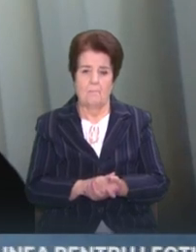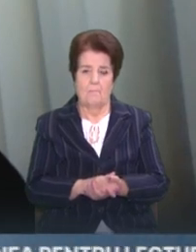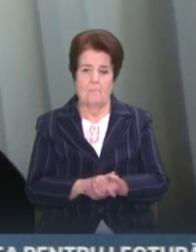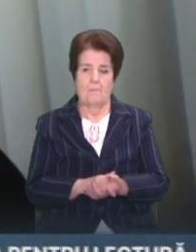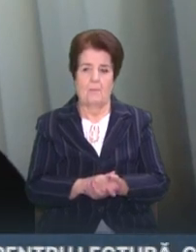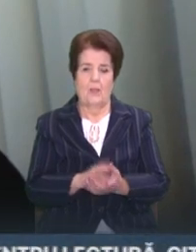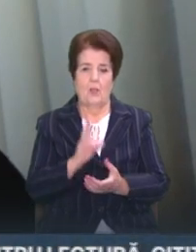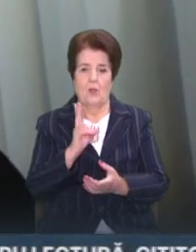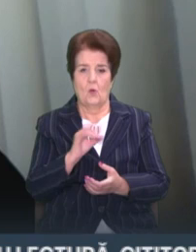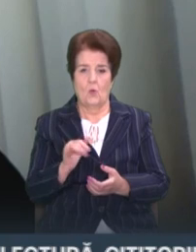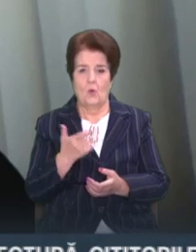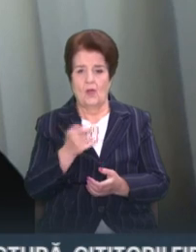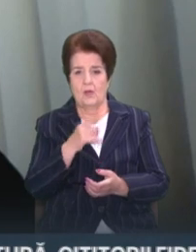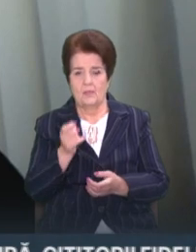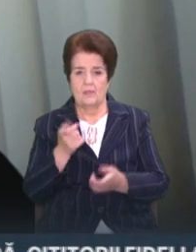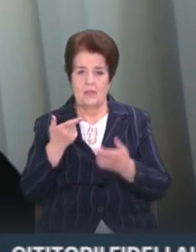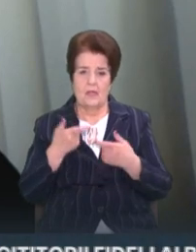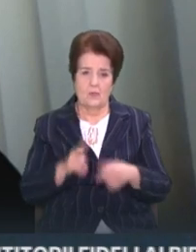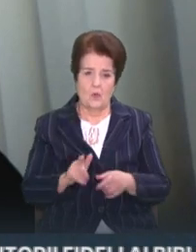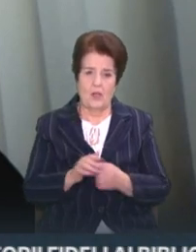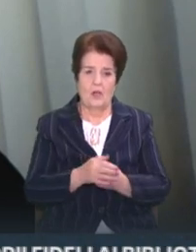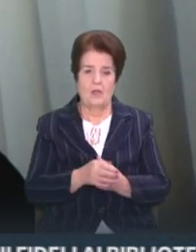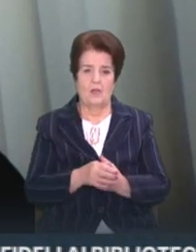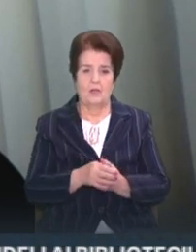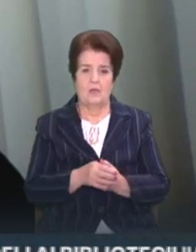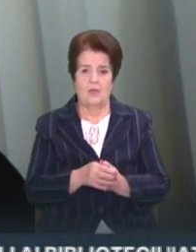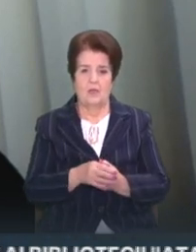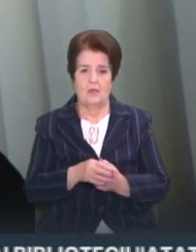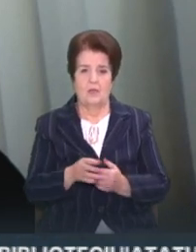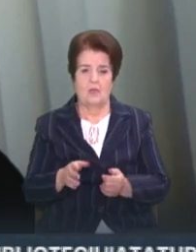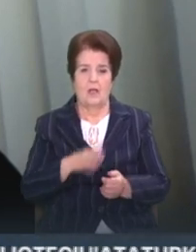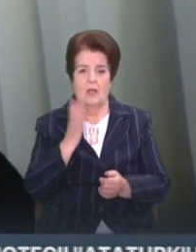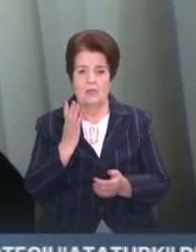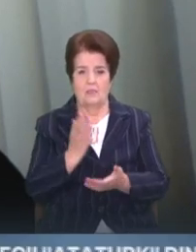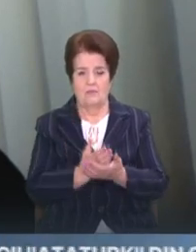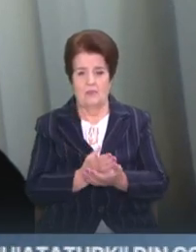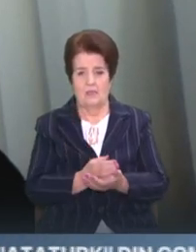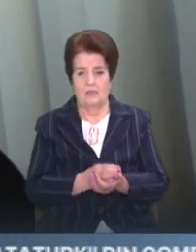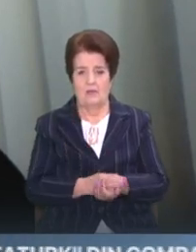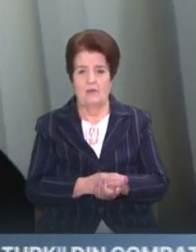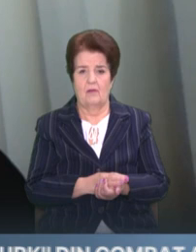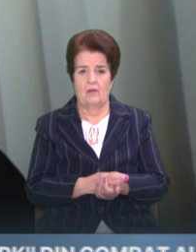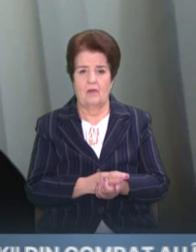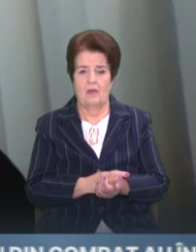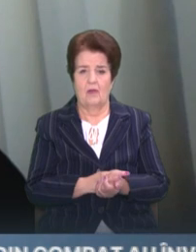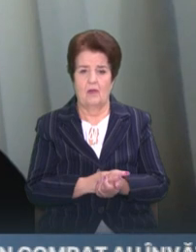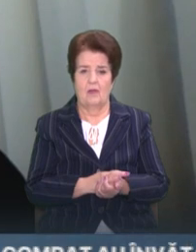naturale eventual va fi sistat livrarea din partea Federației Rusie,